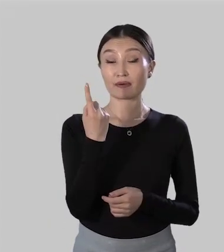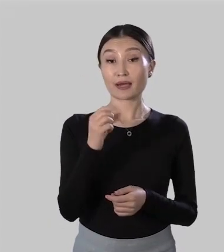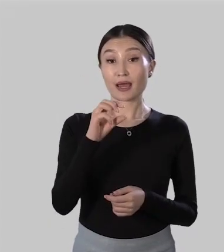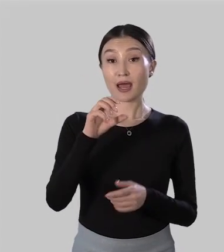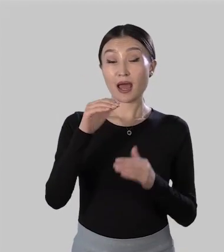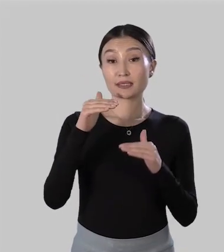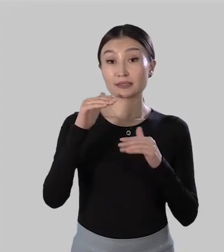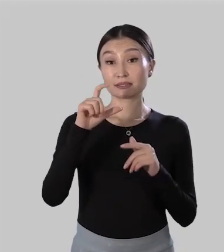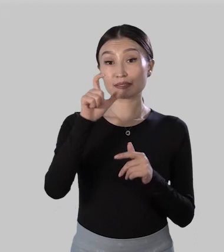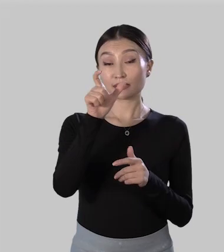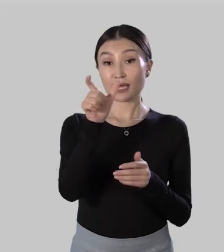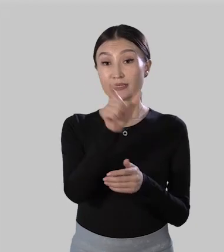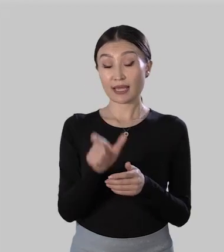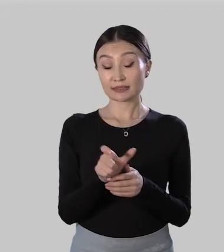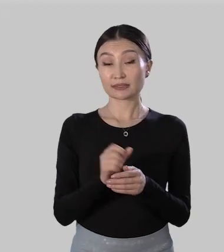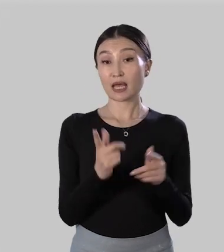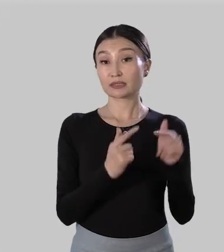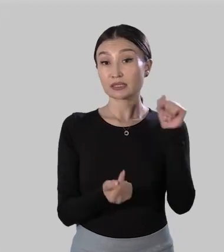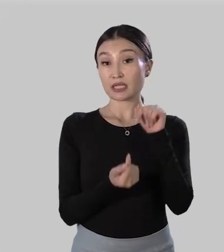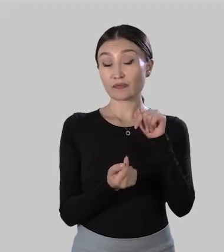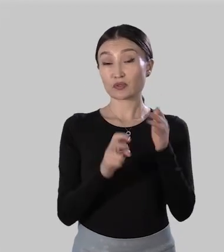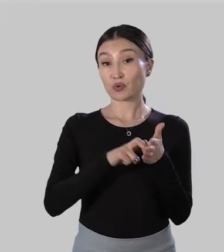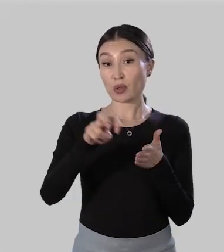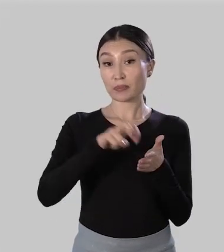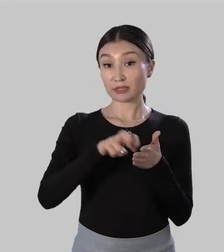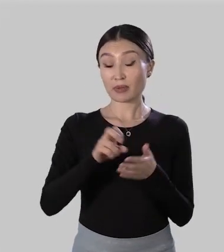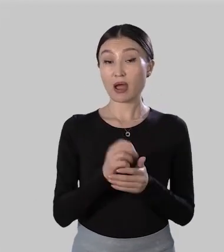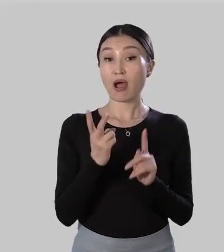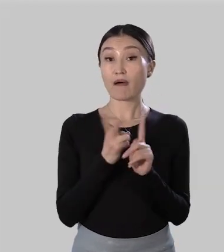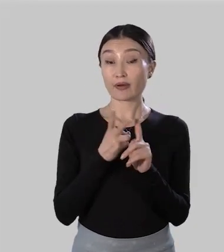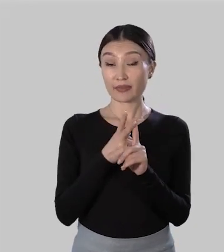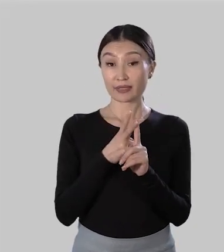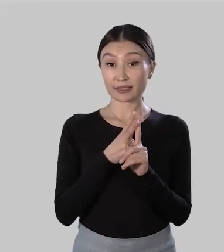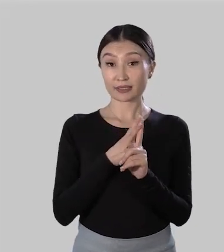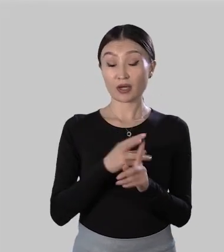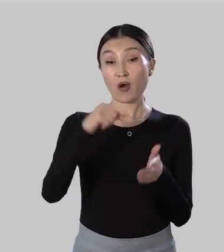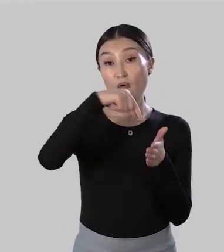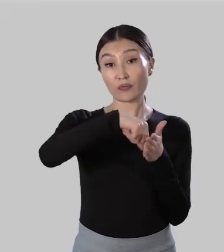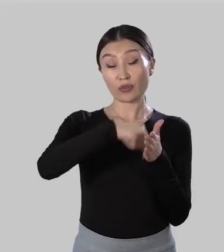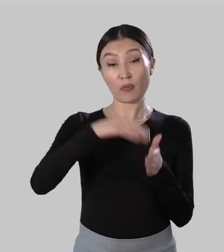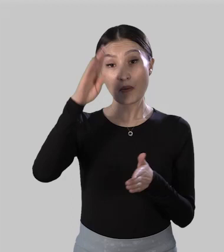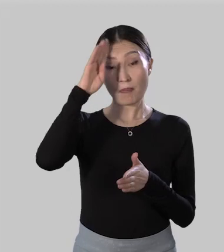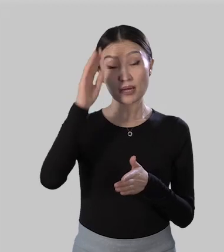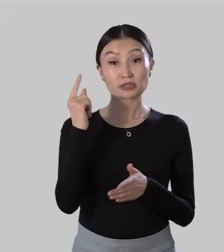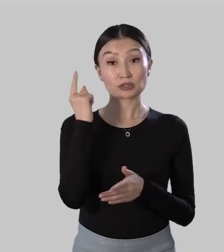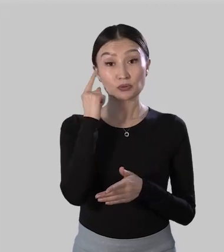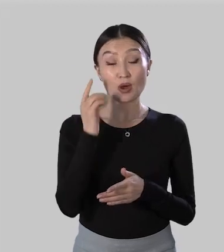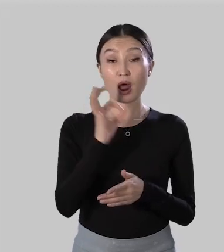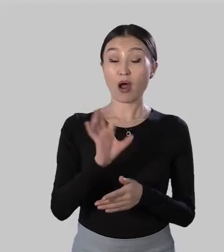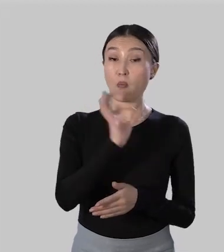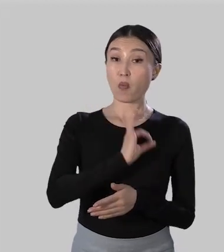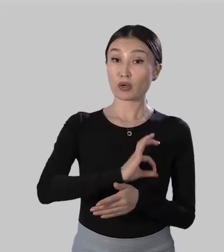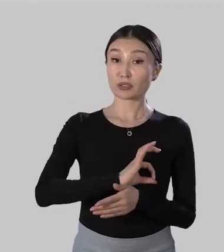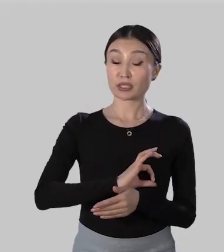Во-первых, текст соответствует композиции письма. А во-вторых, в нем мальчик рассуждает о